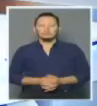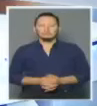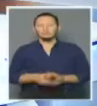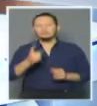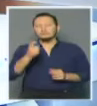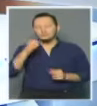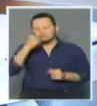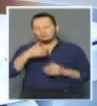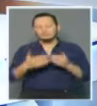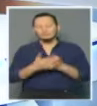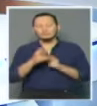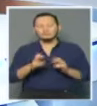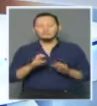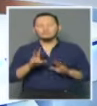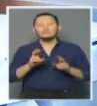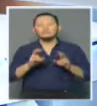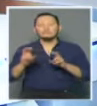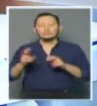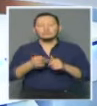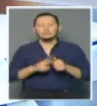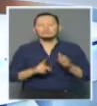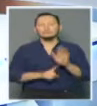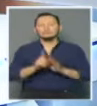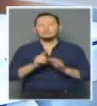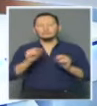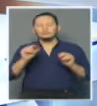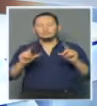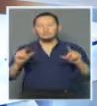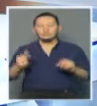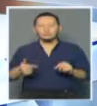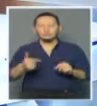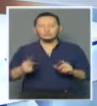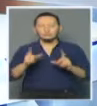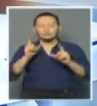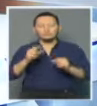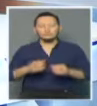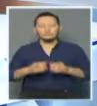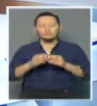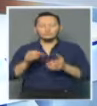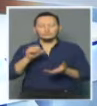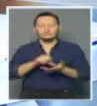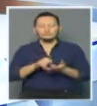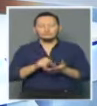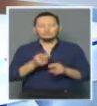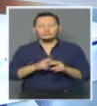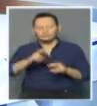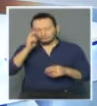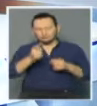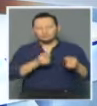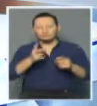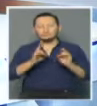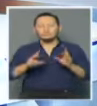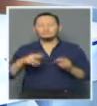100 жаңа есім жобасының қатысушыларына дауыс беру басталды. Оған Атырауданда бірнеше үміткер қатысуда. Мемлекет басшысының